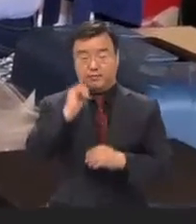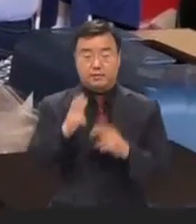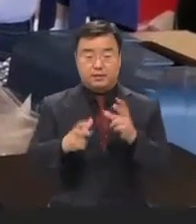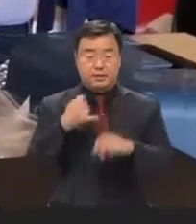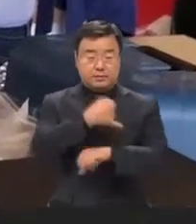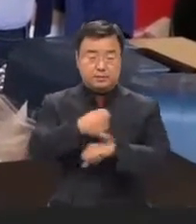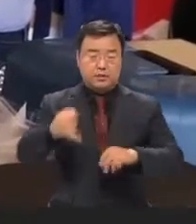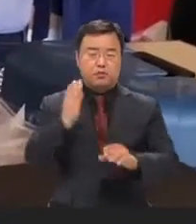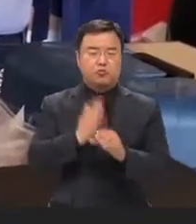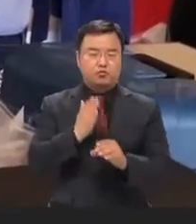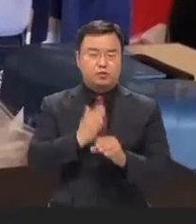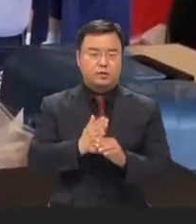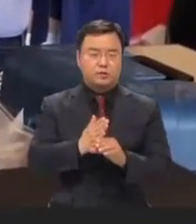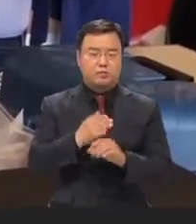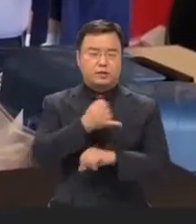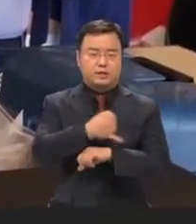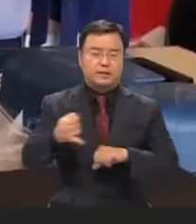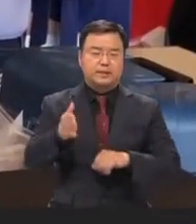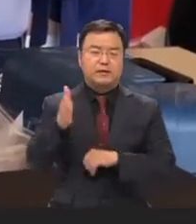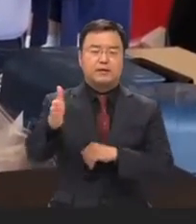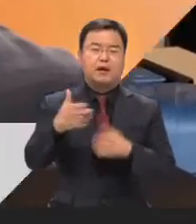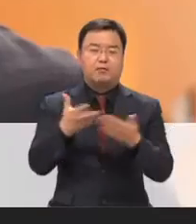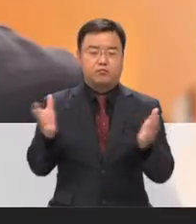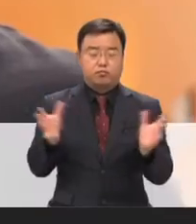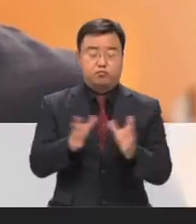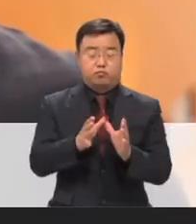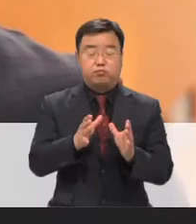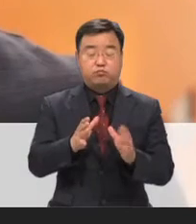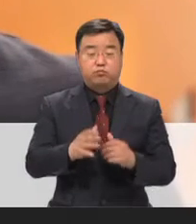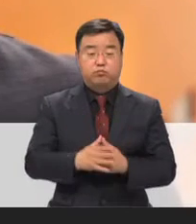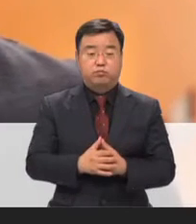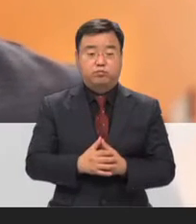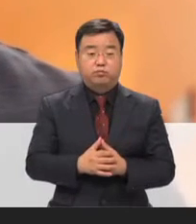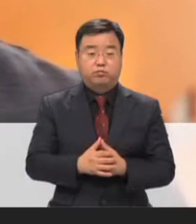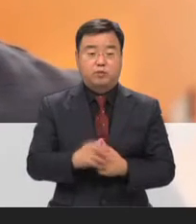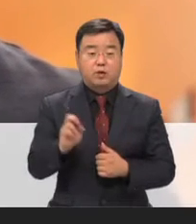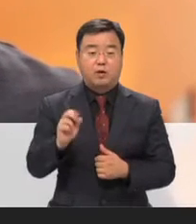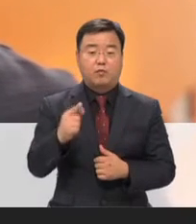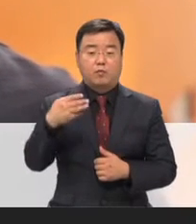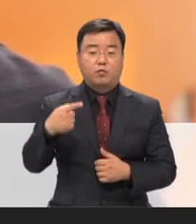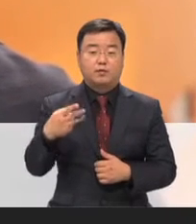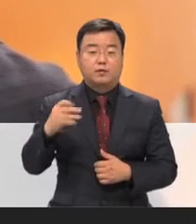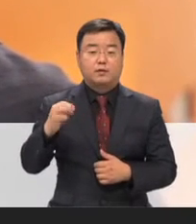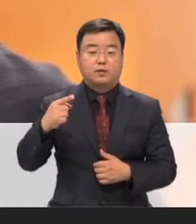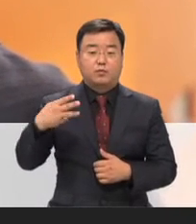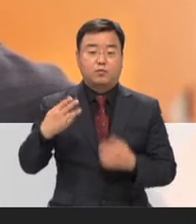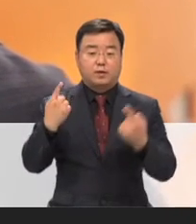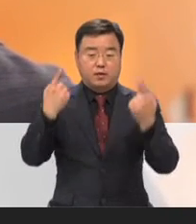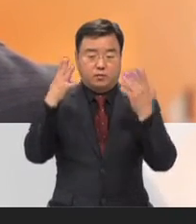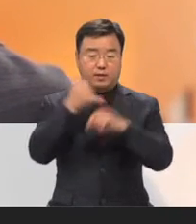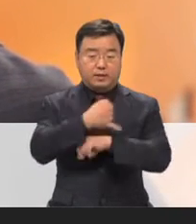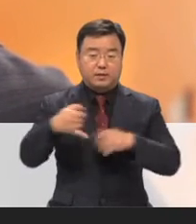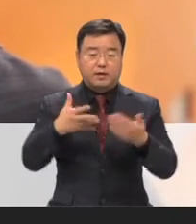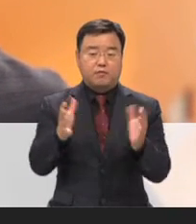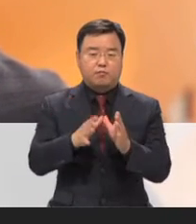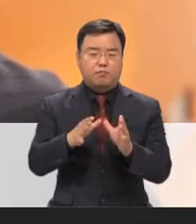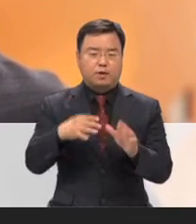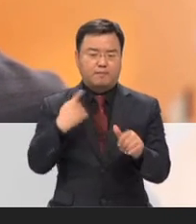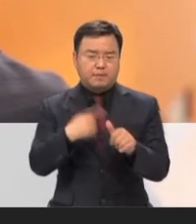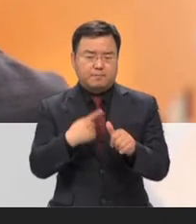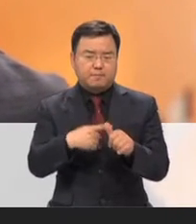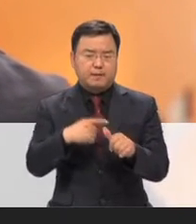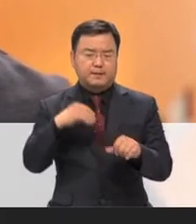디자인을 핵심으로 하는 디자인 학부입니다. Our School of Design at the University of Montreal is well known